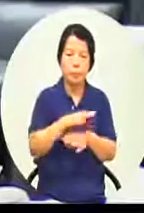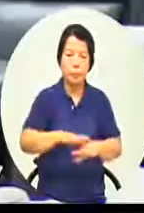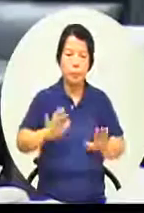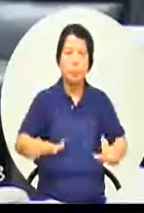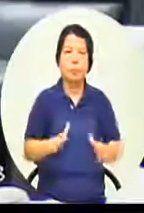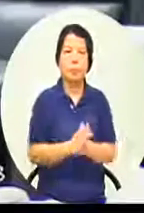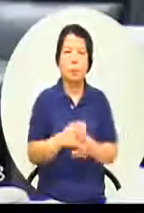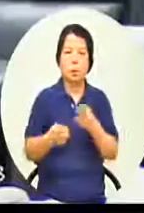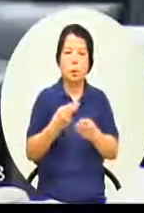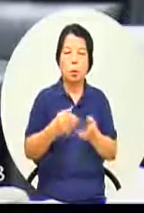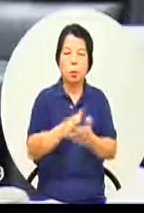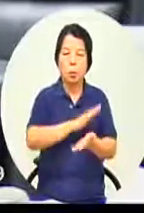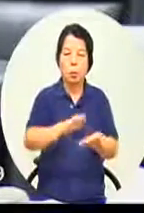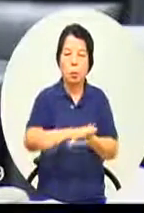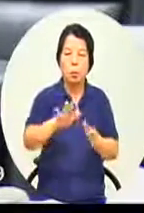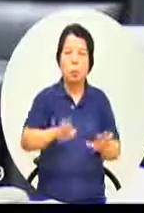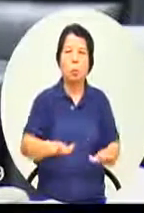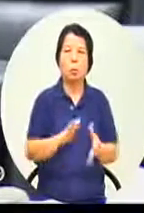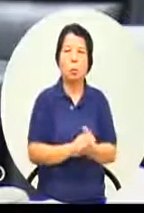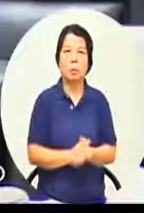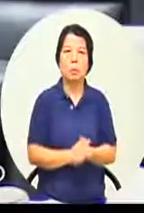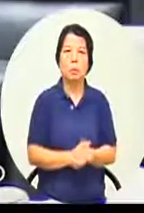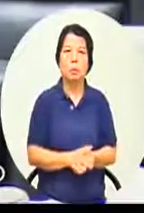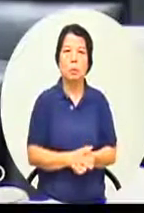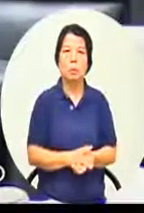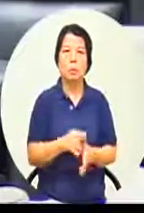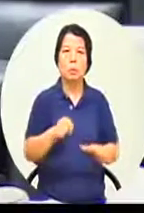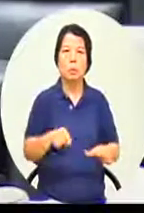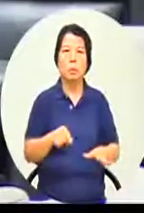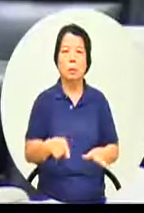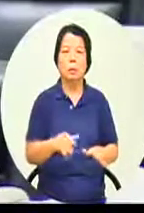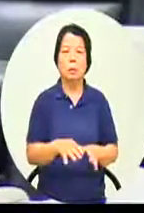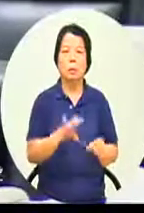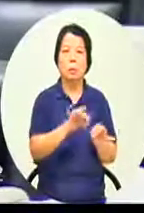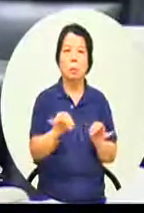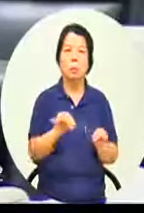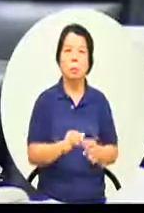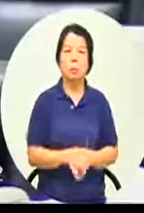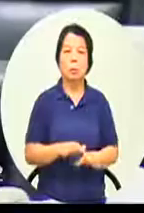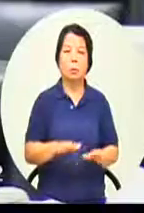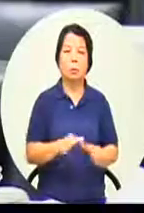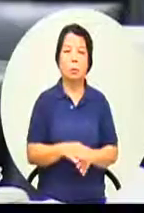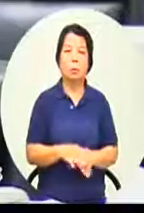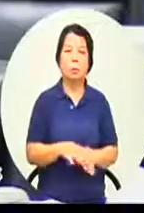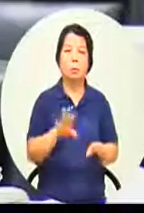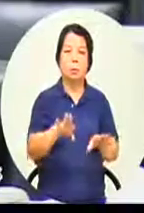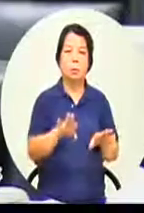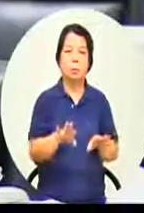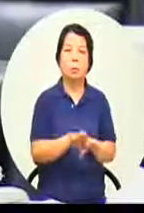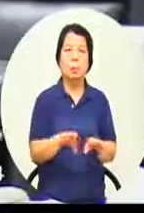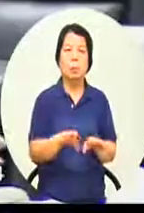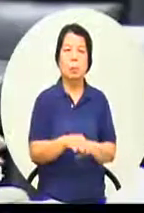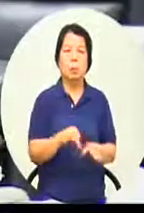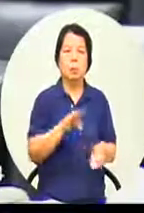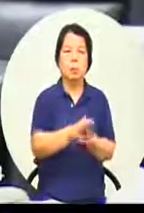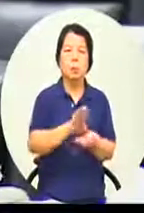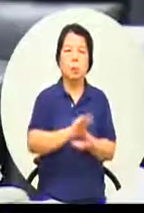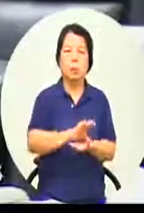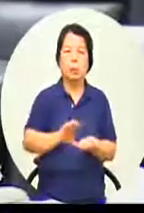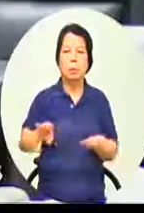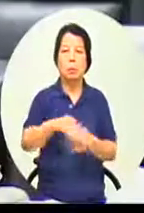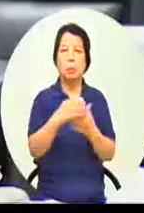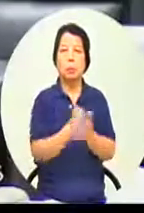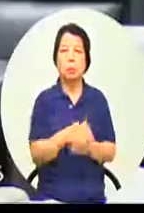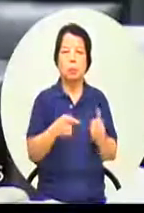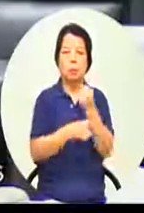现阶段要怎么去解决目前这个地，起码车拢直向的嘛，啊，我想在交通法规上里面